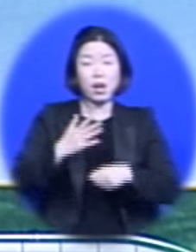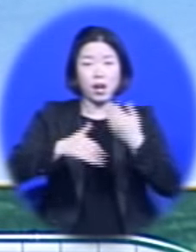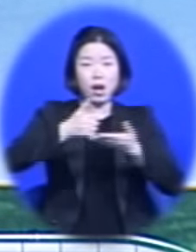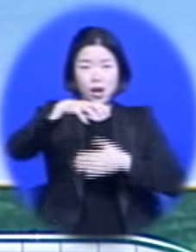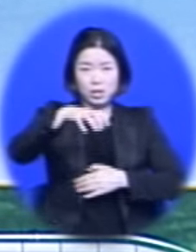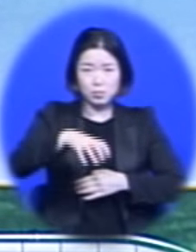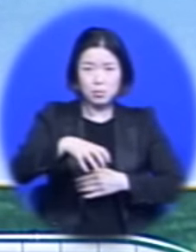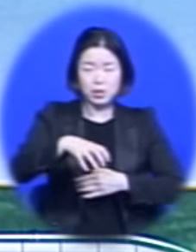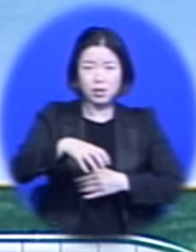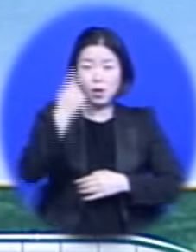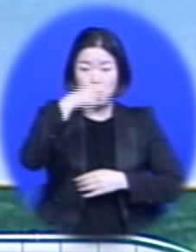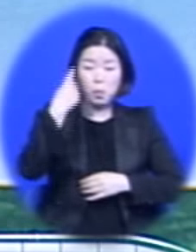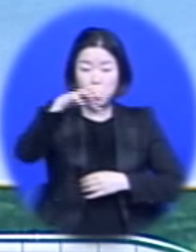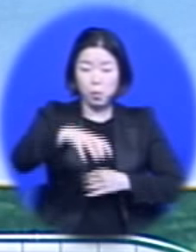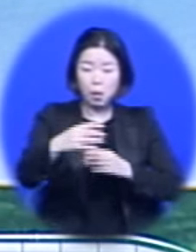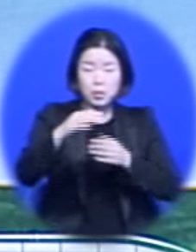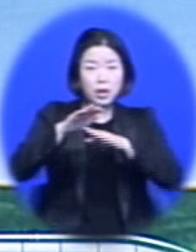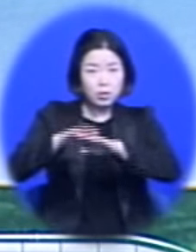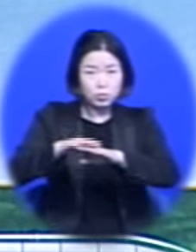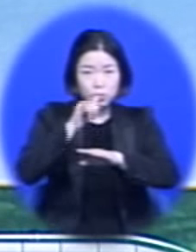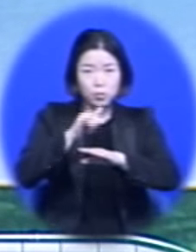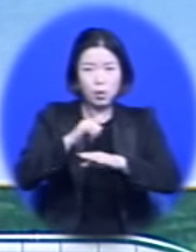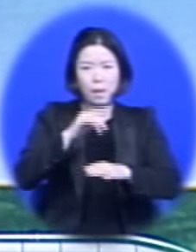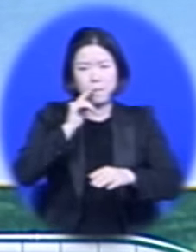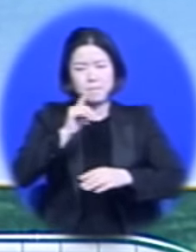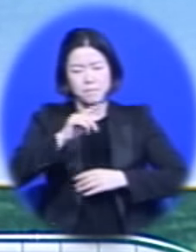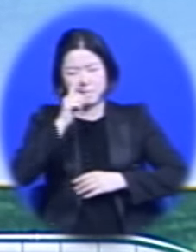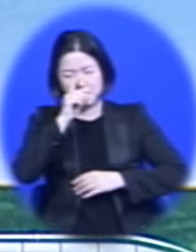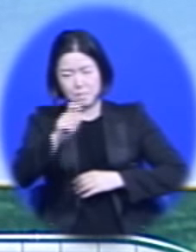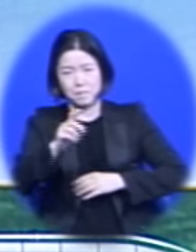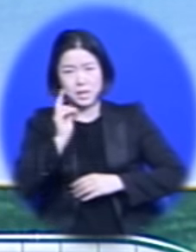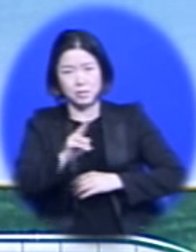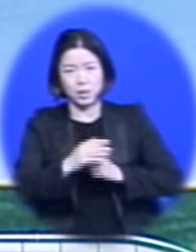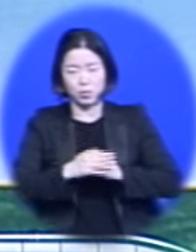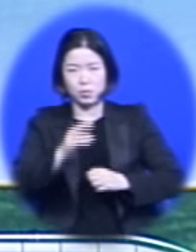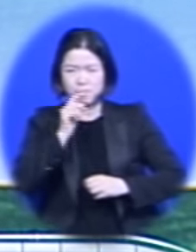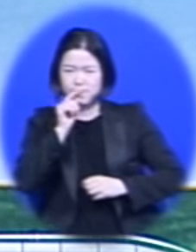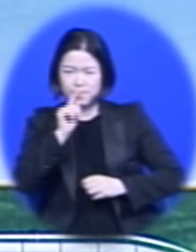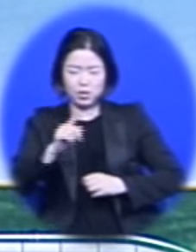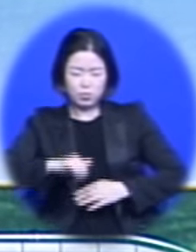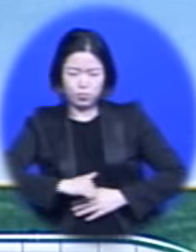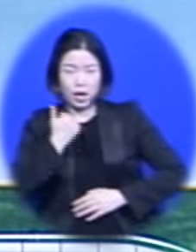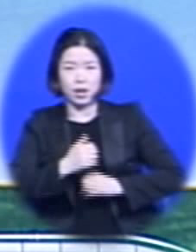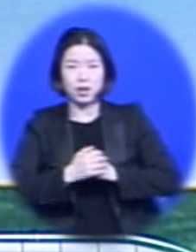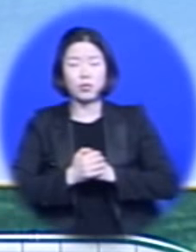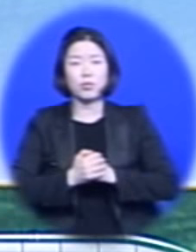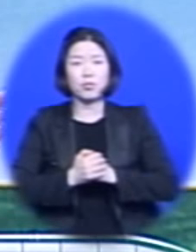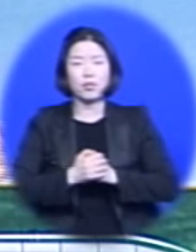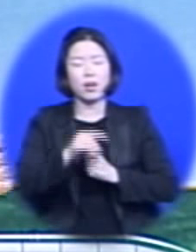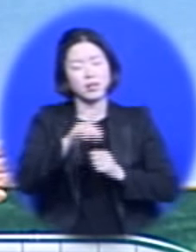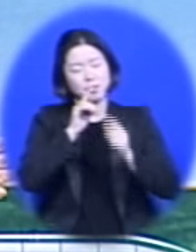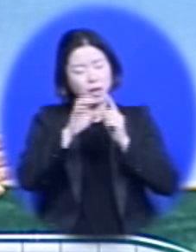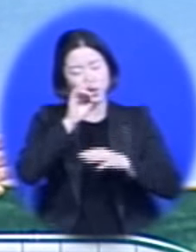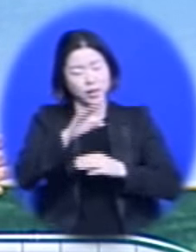하나님을 면전에 두고 우리가 막 거친 말을 하고 욕을 하고 화를 내고 이게 말도